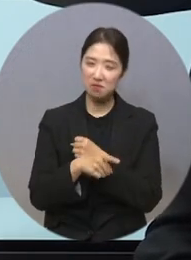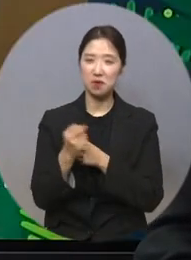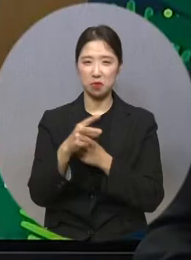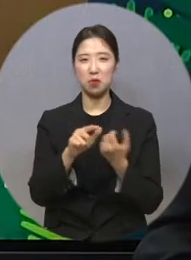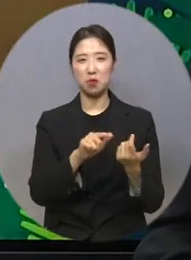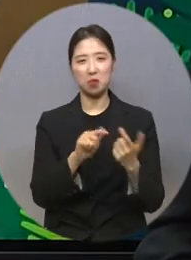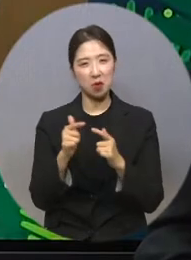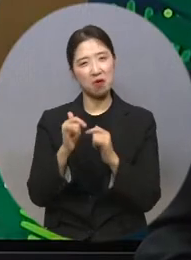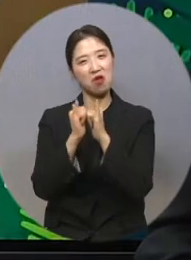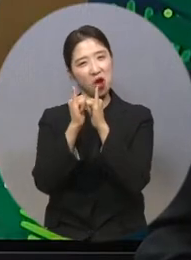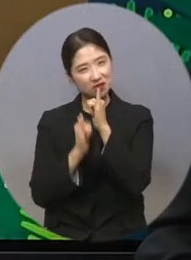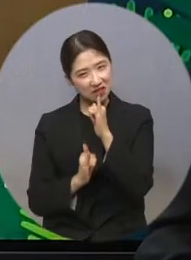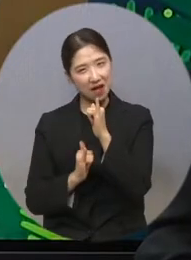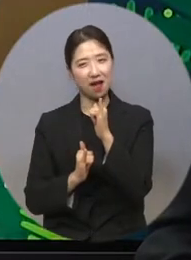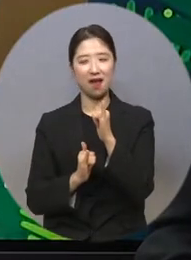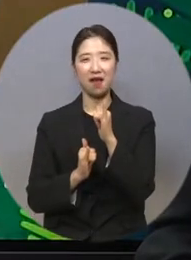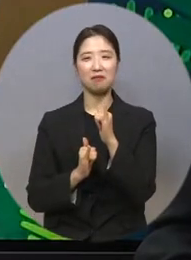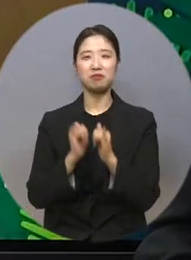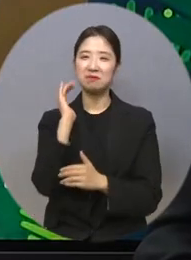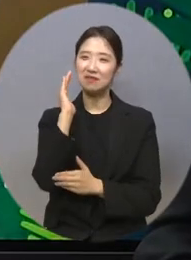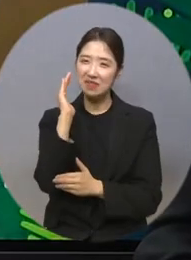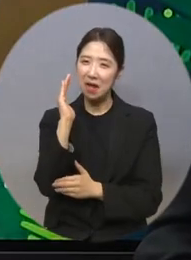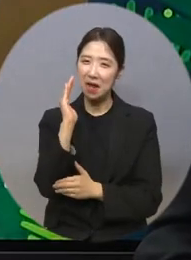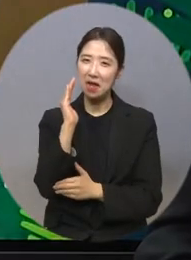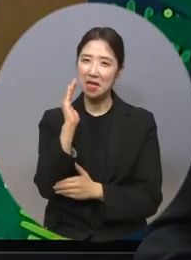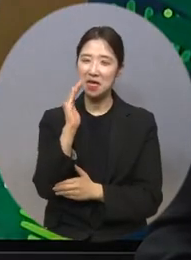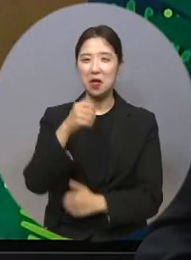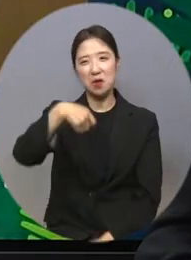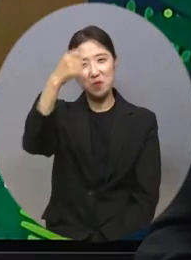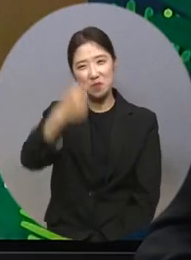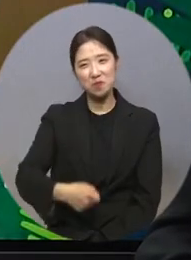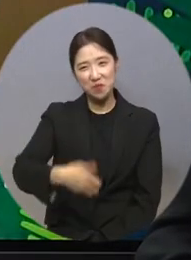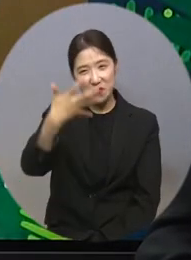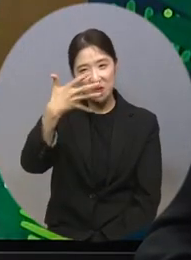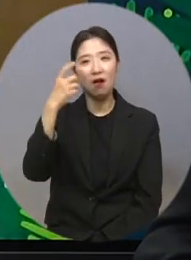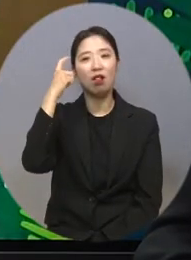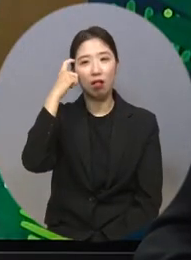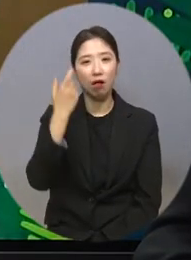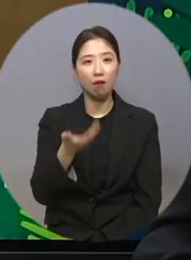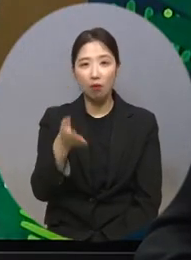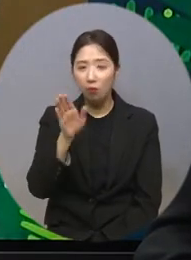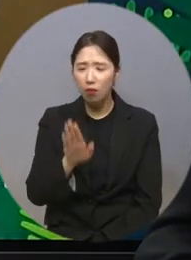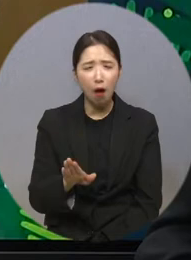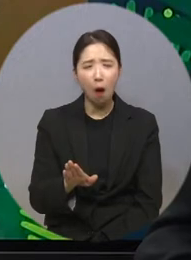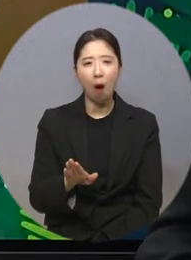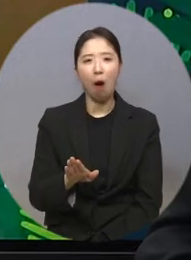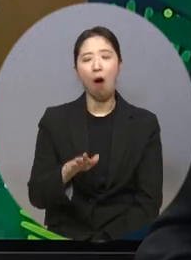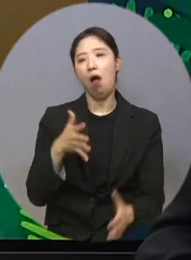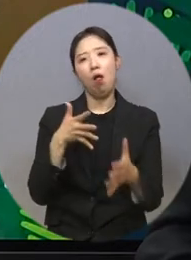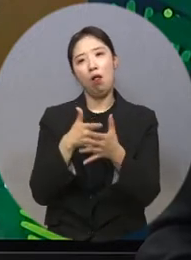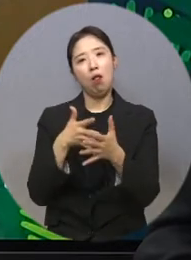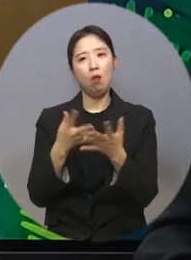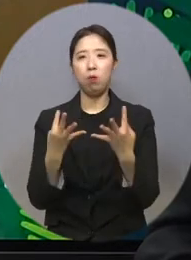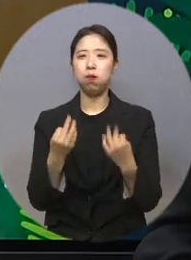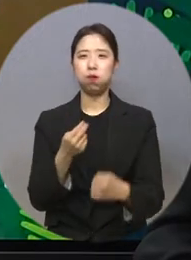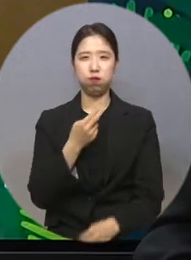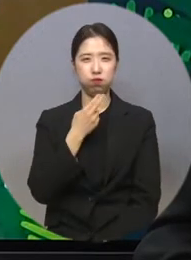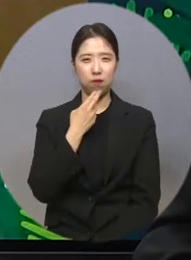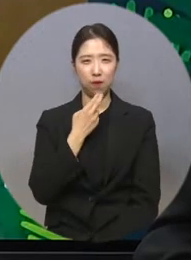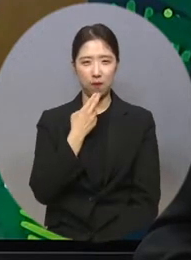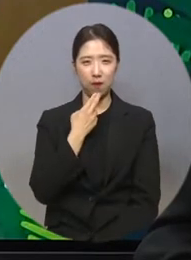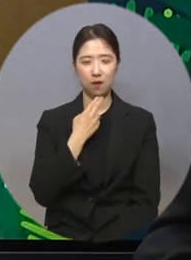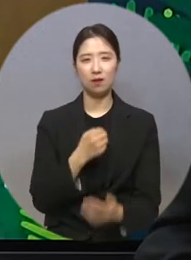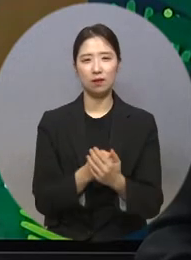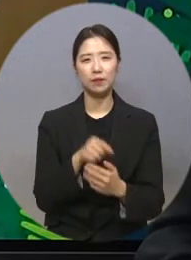뭐 역사 아니면 여러 이야기들이 좀 나올 줄 알았는데 생각보다 검색에 많이 안 나오더라고요.